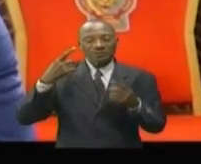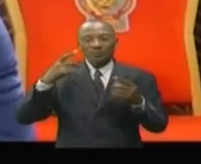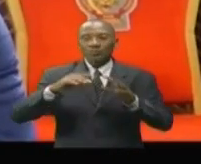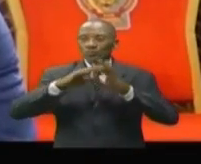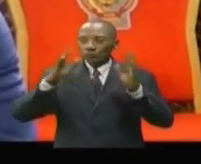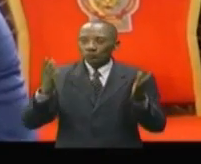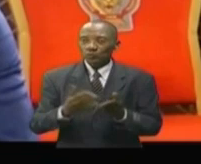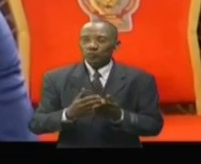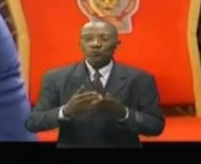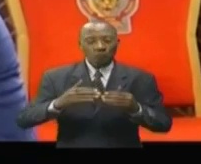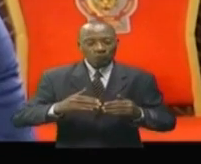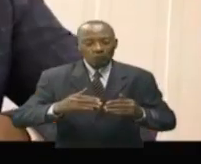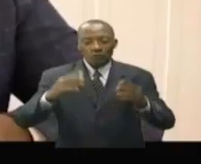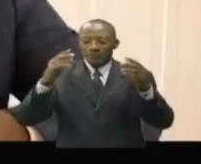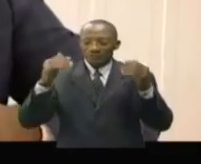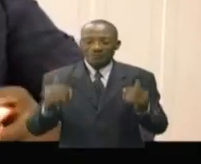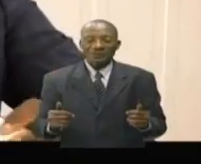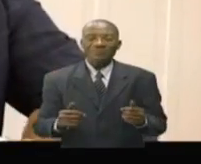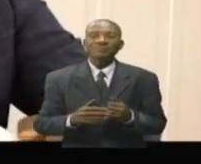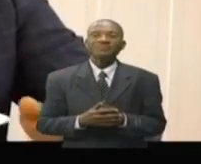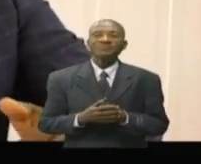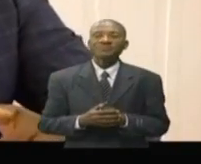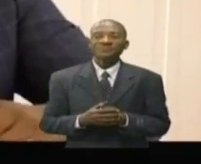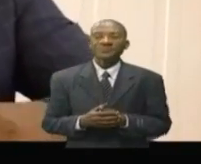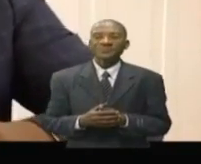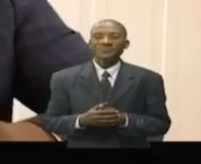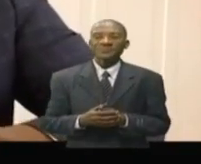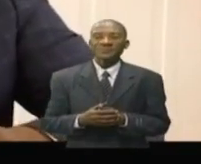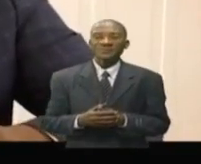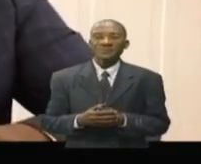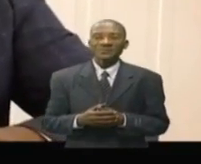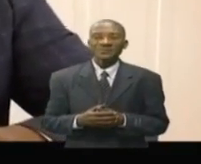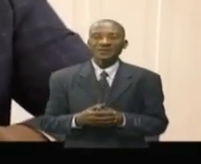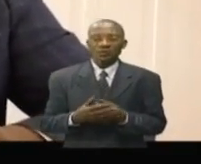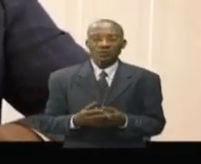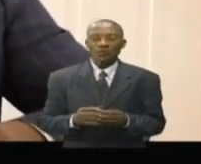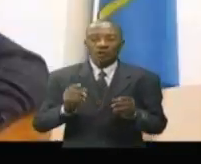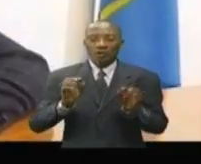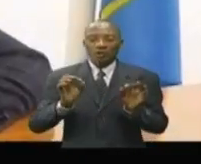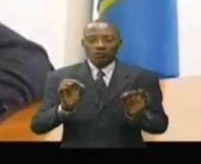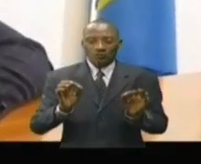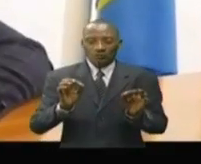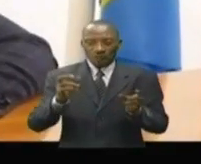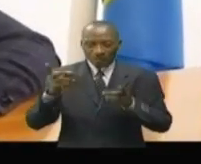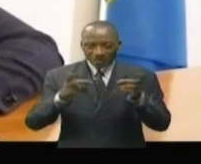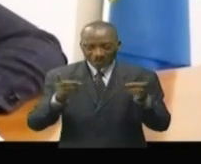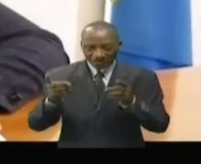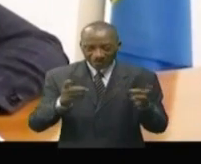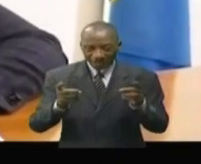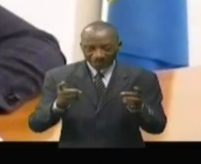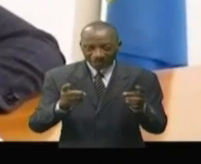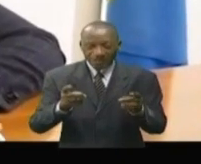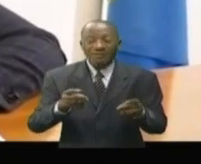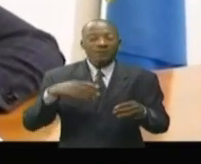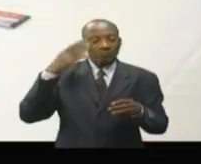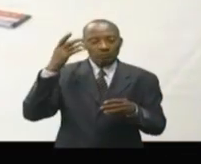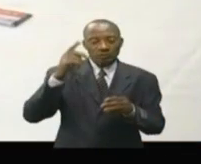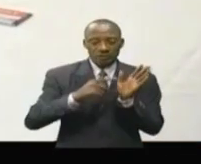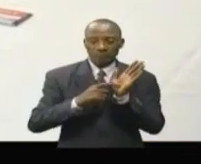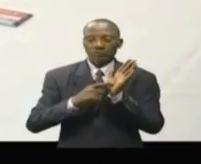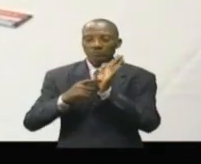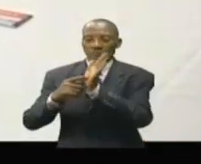de l'INPP, Joël Mukomba, sera présenté au gouverneur de province Jacques Kiaboulakatué par